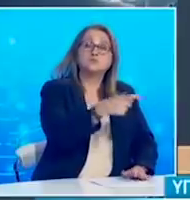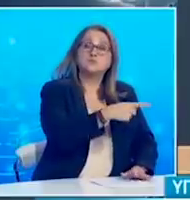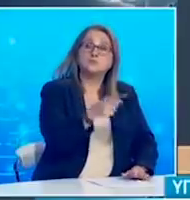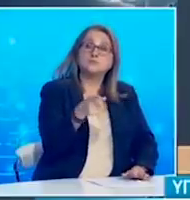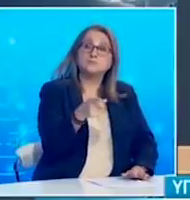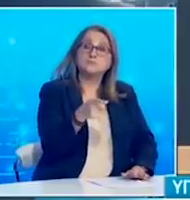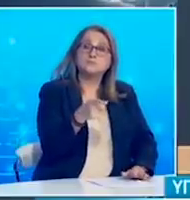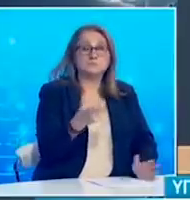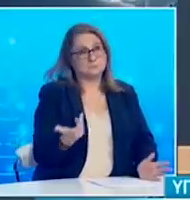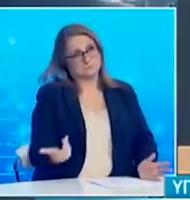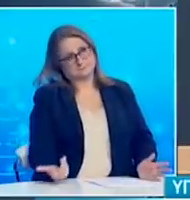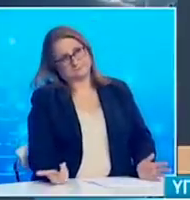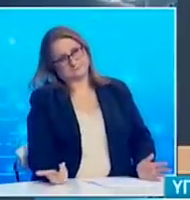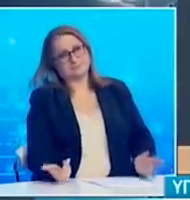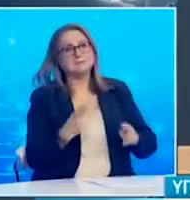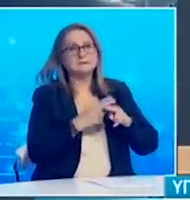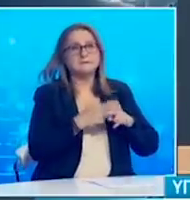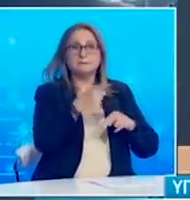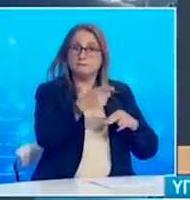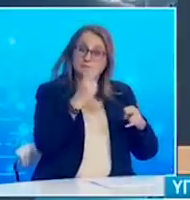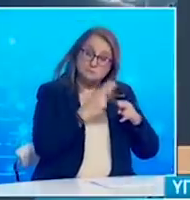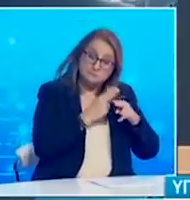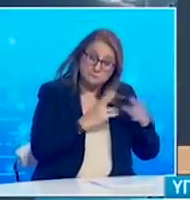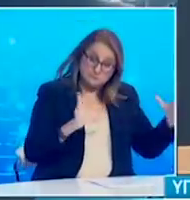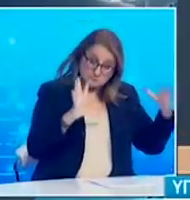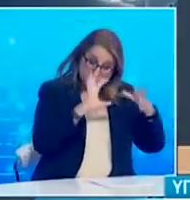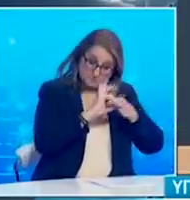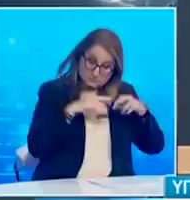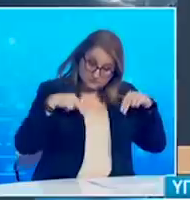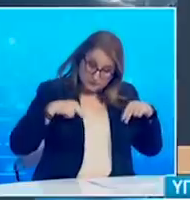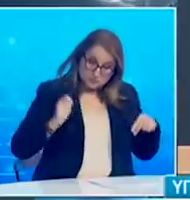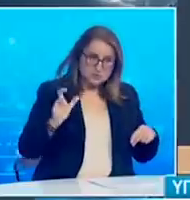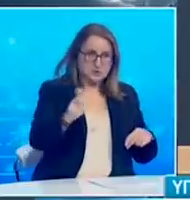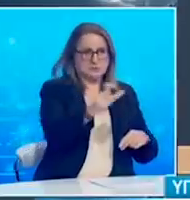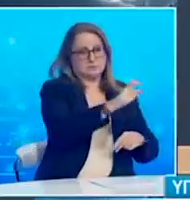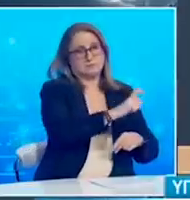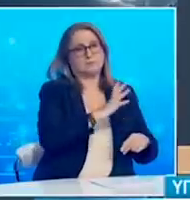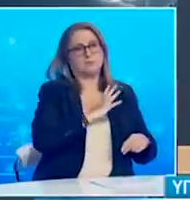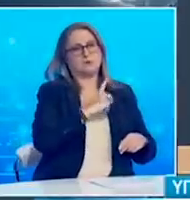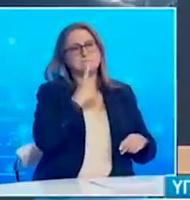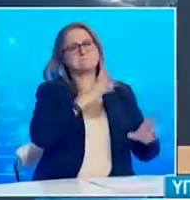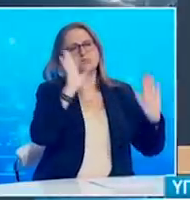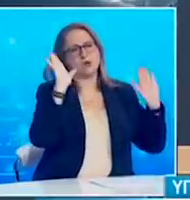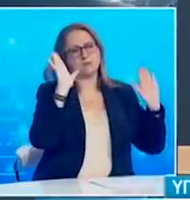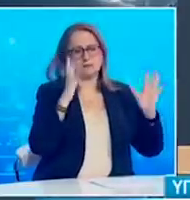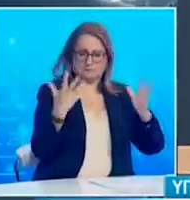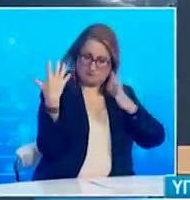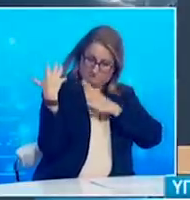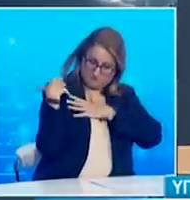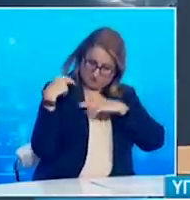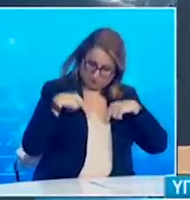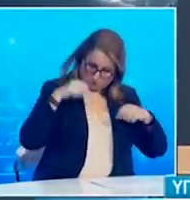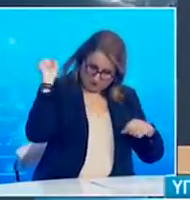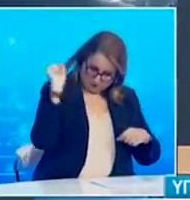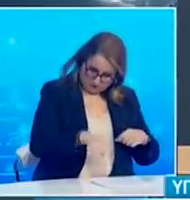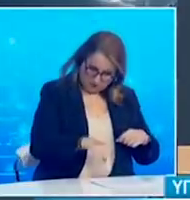αυτό αφορά σε συνεργασία του κράτους και των ίδιων των πολιτών. Υπάρχει ζήτημα λοιπόν κρατικής ευθύνης, το